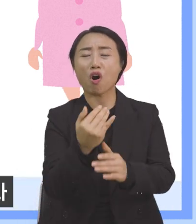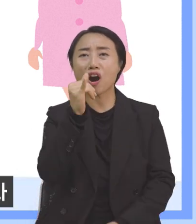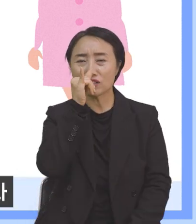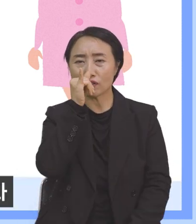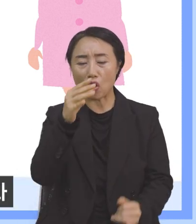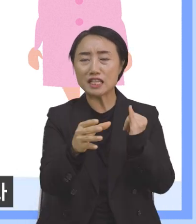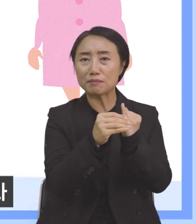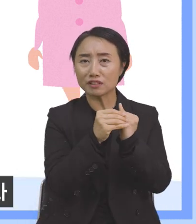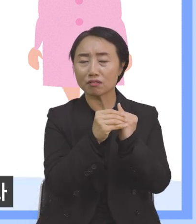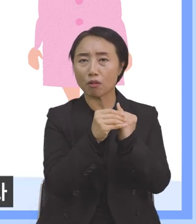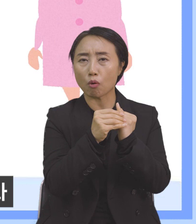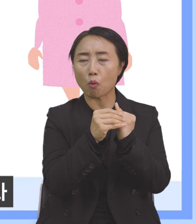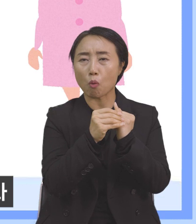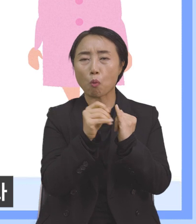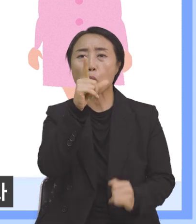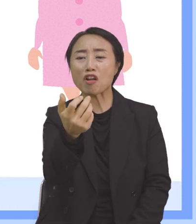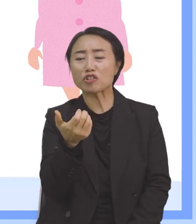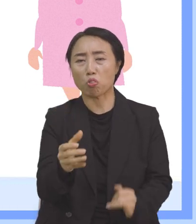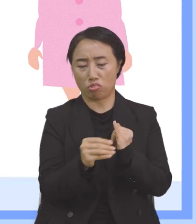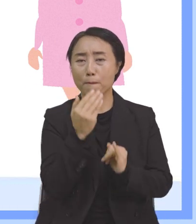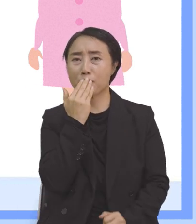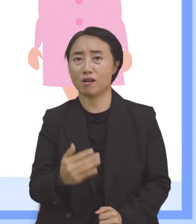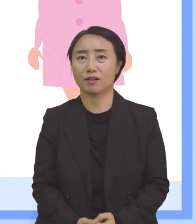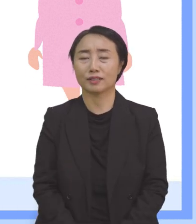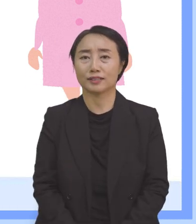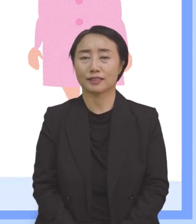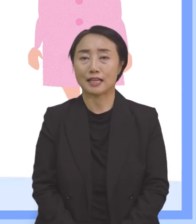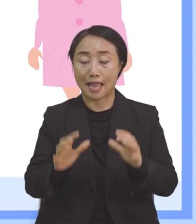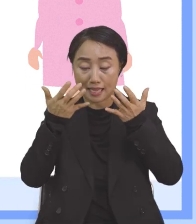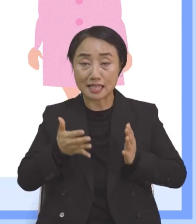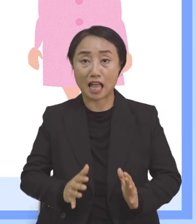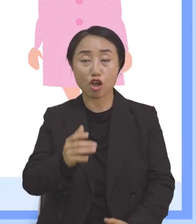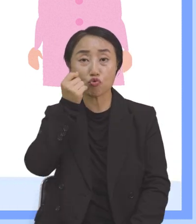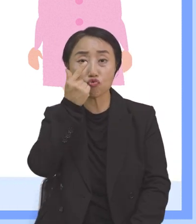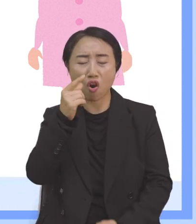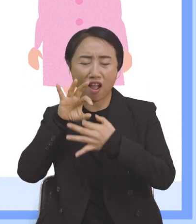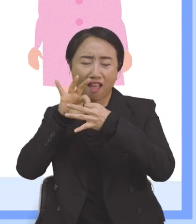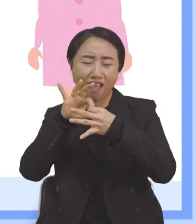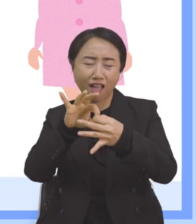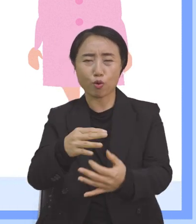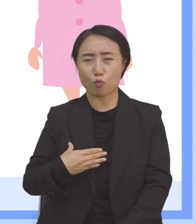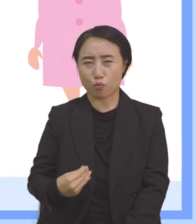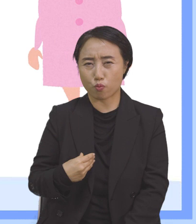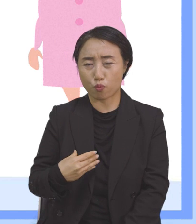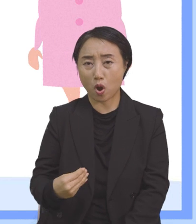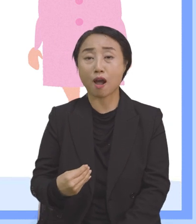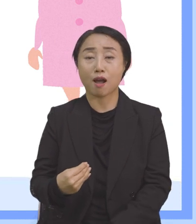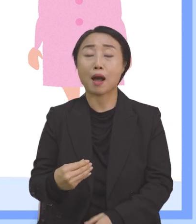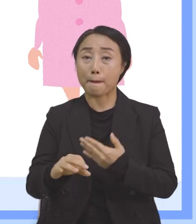월경이 시작되기 조금 전부터 가능해질 수 있습니다. 생후 6개월 이내에 밤낮으로 모유수유를 하는